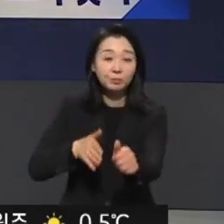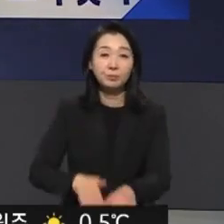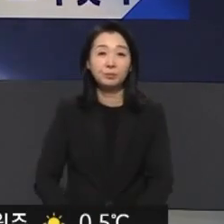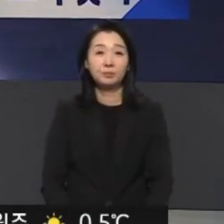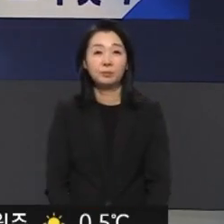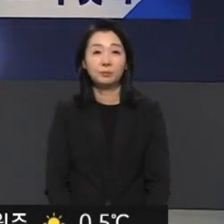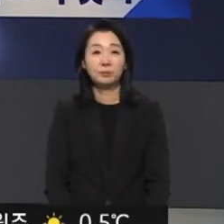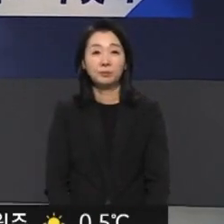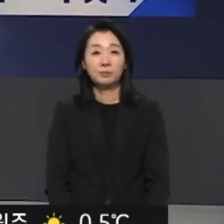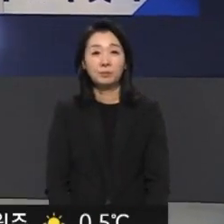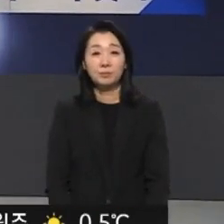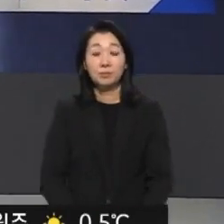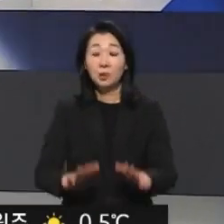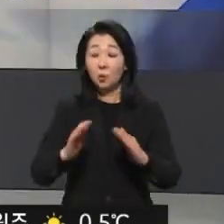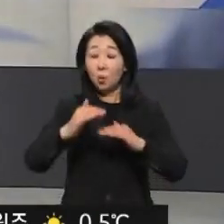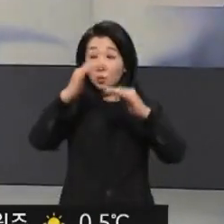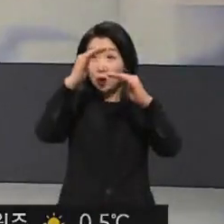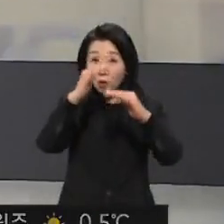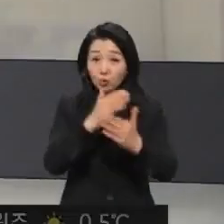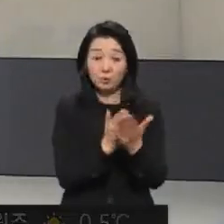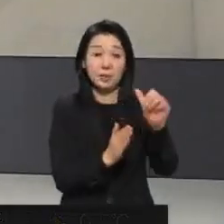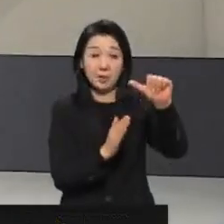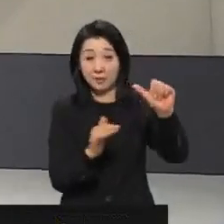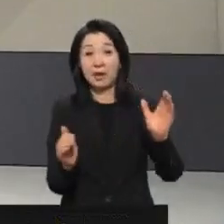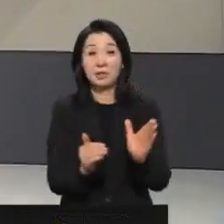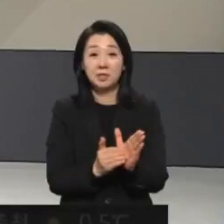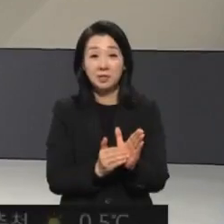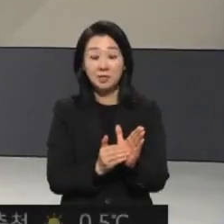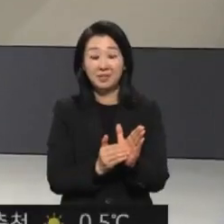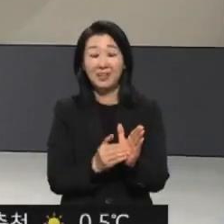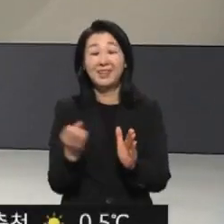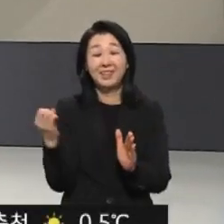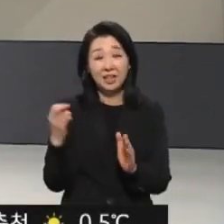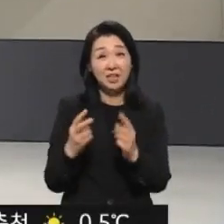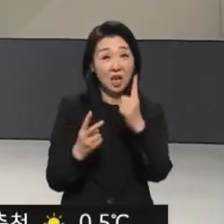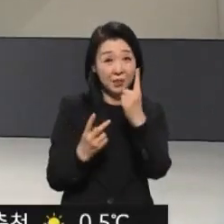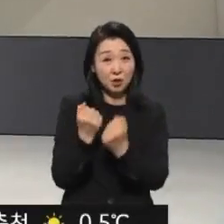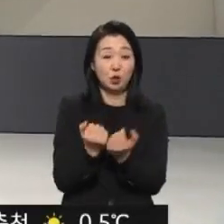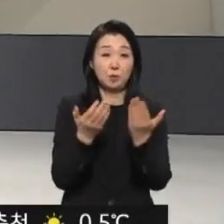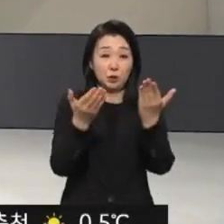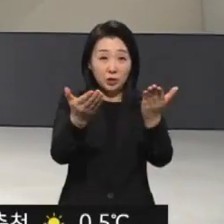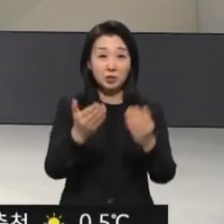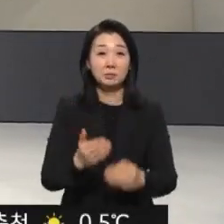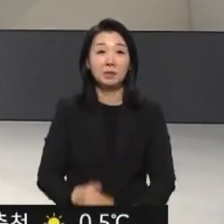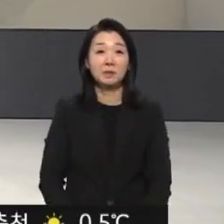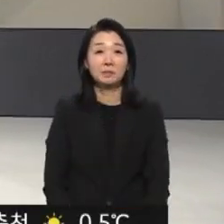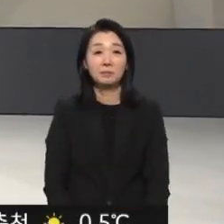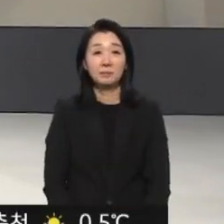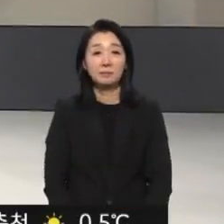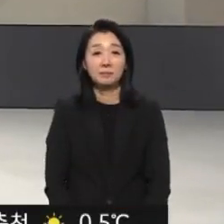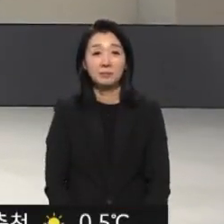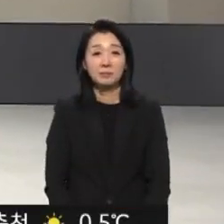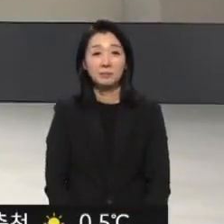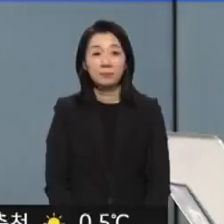좋겠습니다. 네, 오늘의 뉴스픽은 여기까지입니다. 들어가서 원픽 뽑겠습니다. 뉴스픽5였습니다.